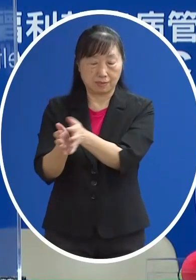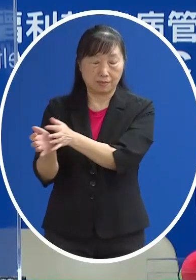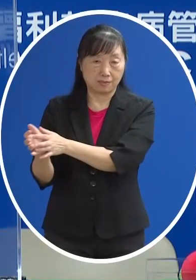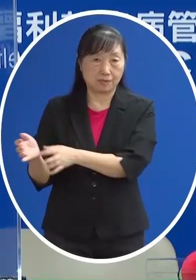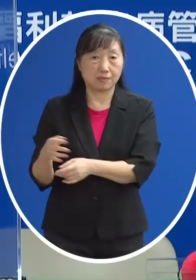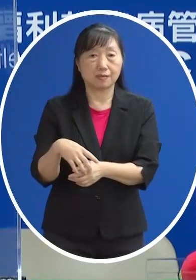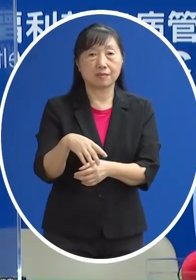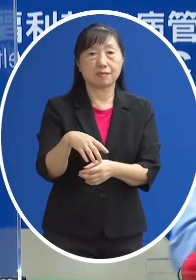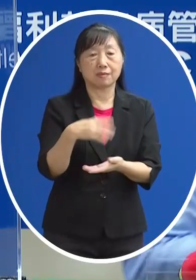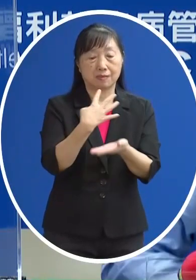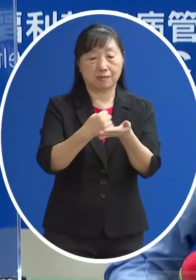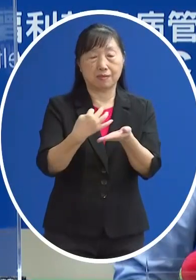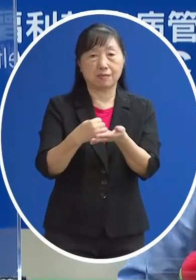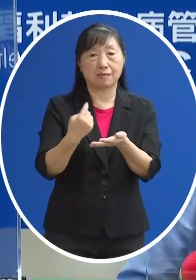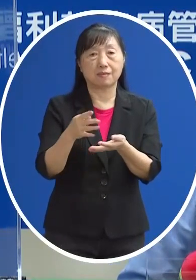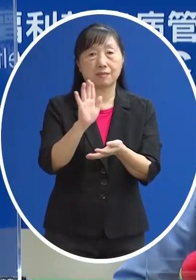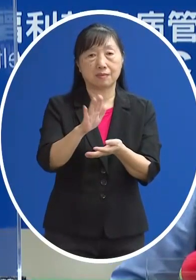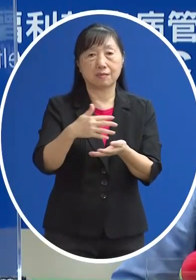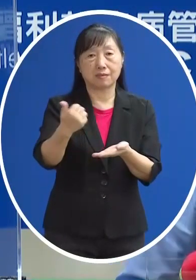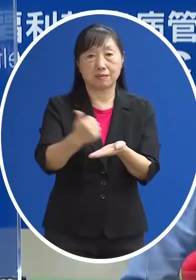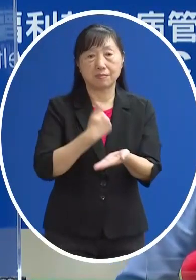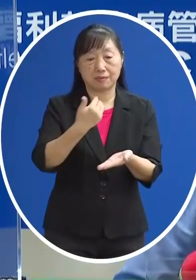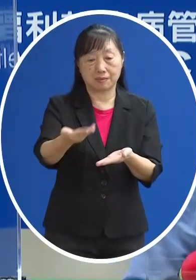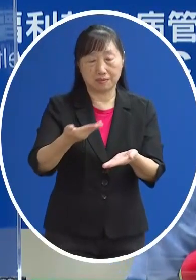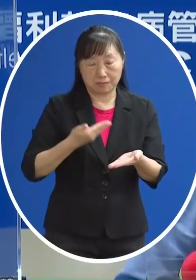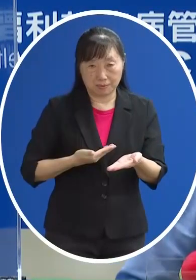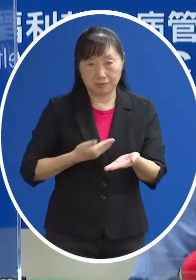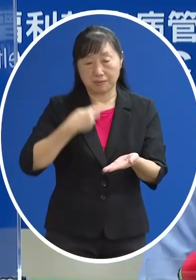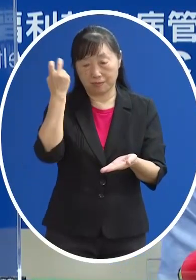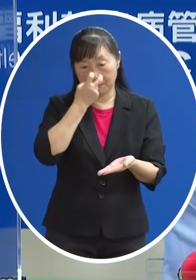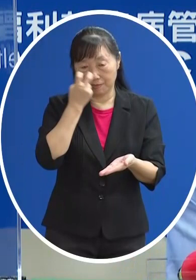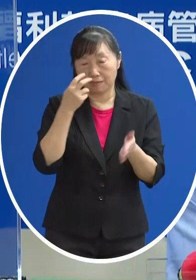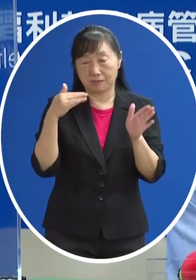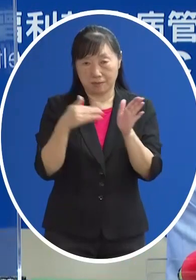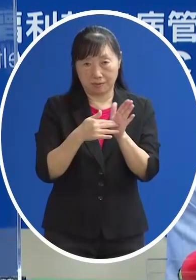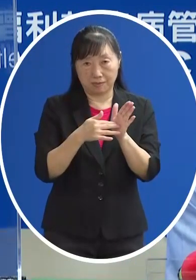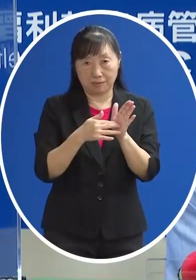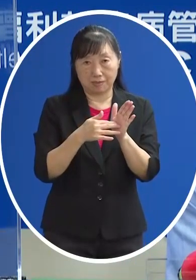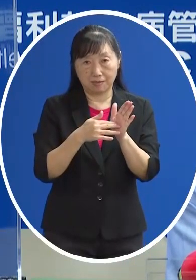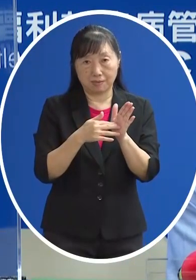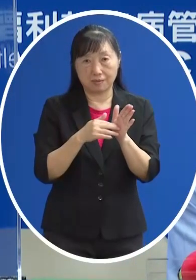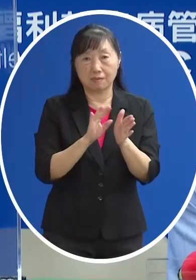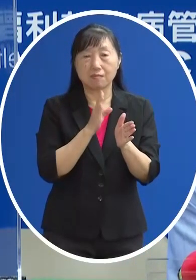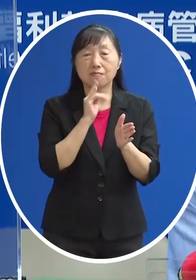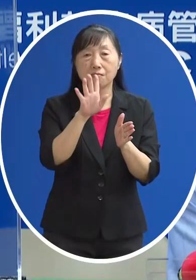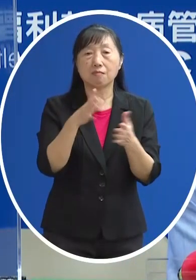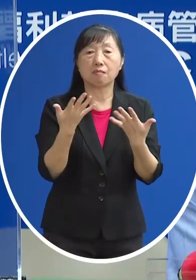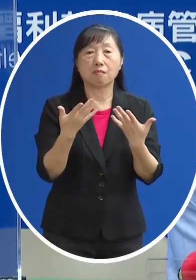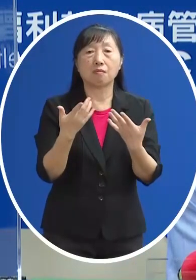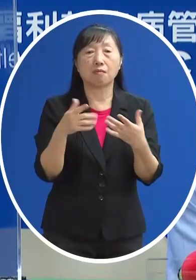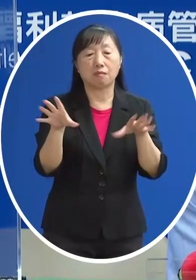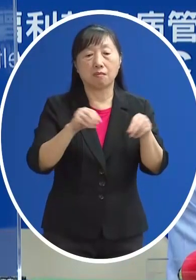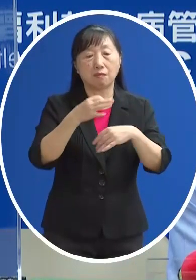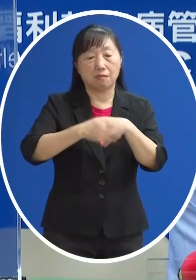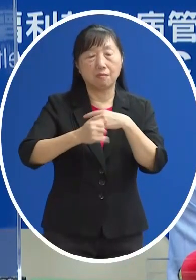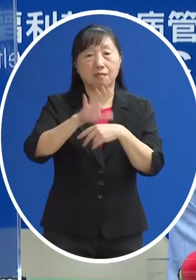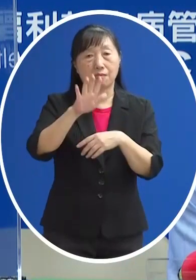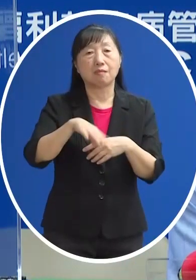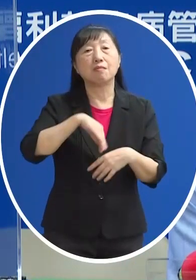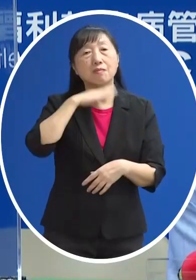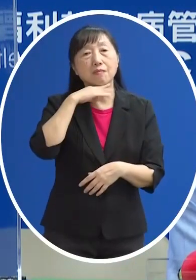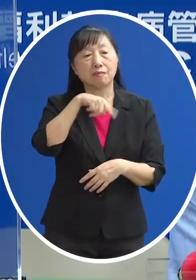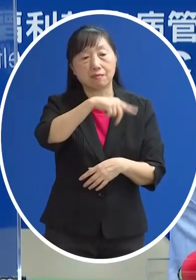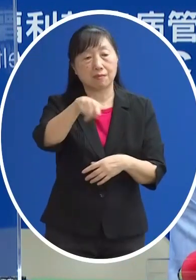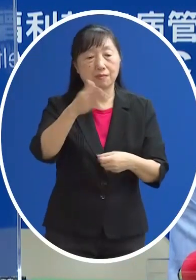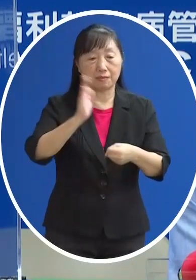号，好，也进到我们这边，好，那已经检验完成，那带有一些部分的需要去补件，好，